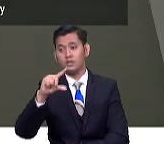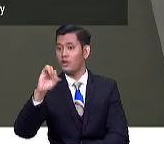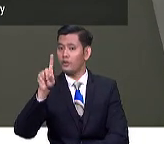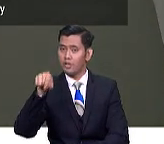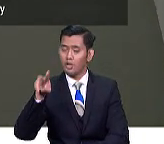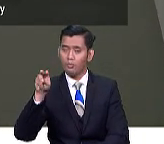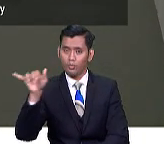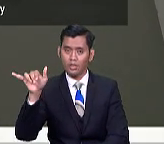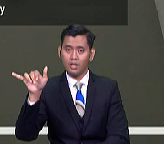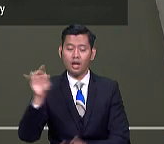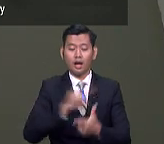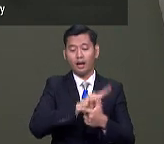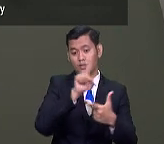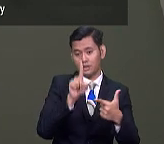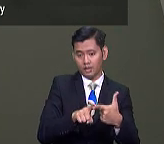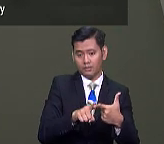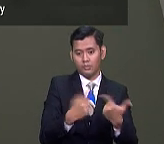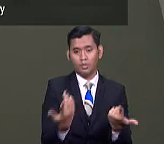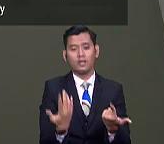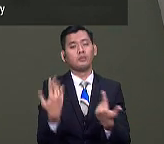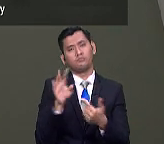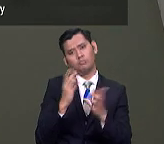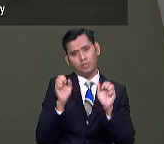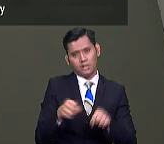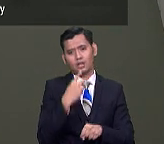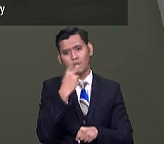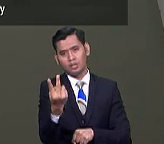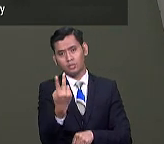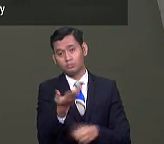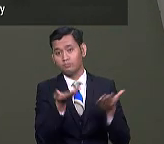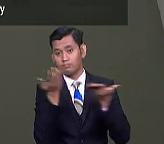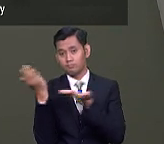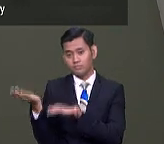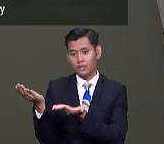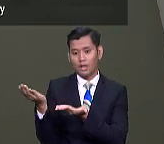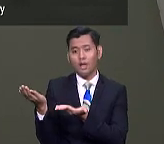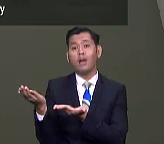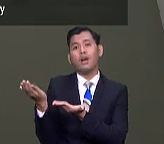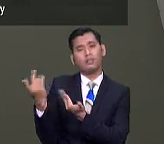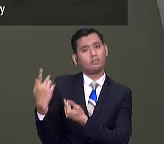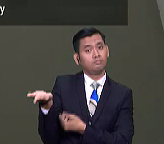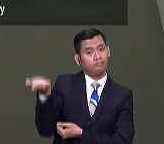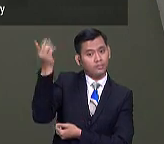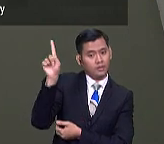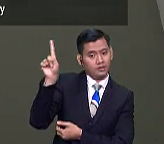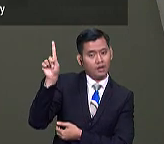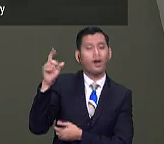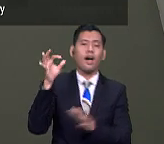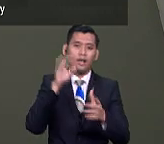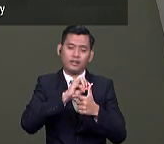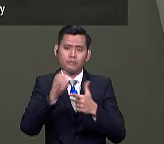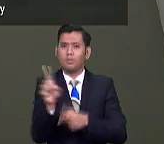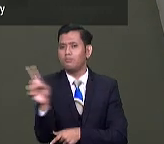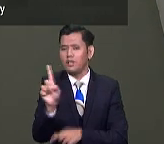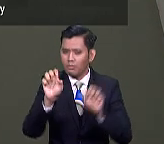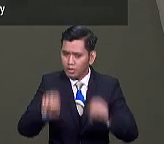www.farmasi.gov.my ataupun ke laman web Siswa seperti yang tertera ataupun pergi ke mana-mana cawangan penguatkuasaan